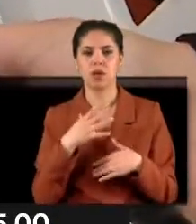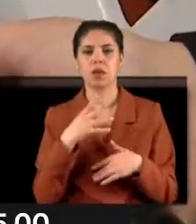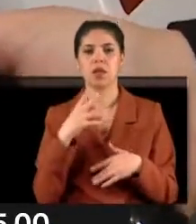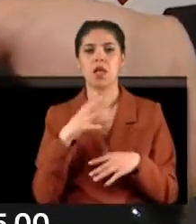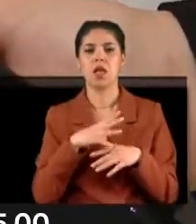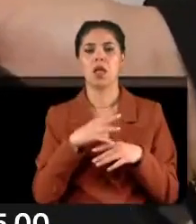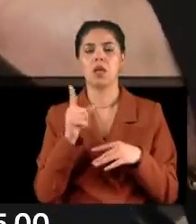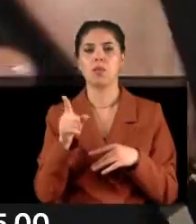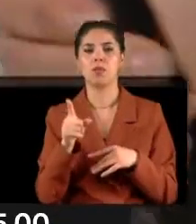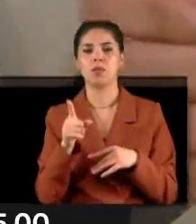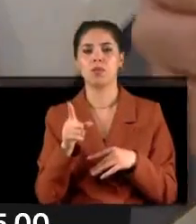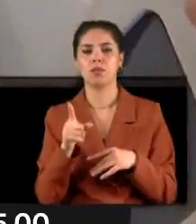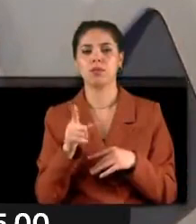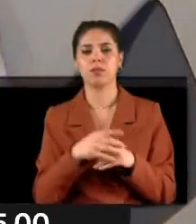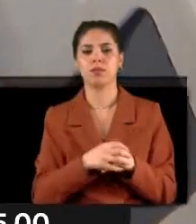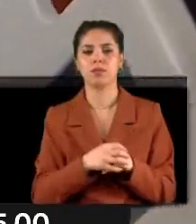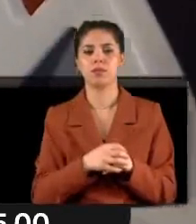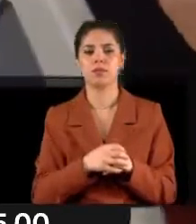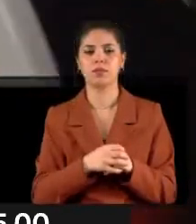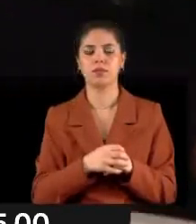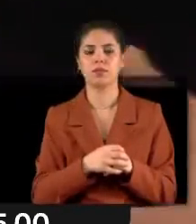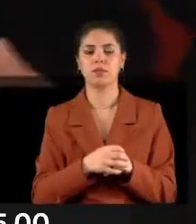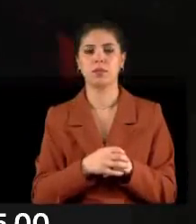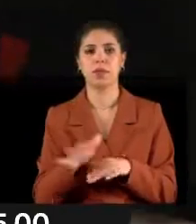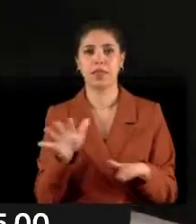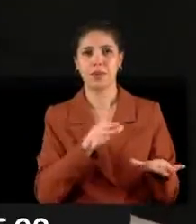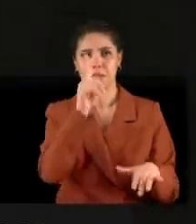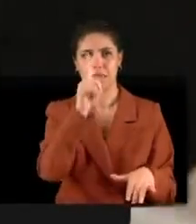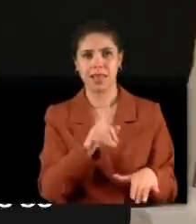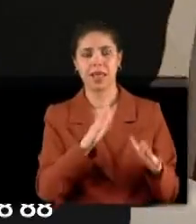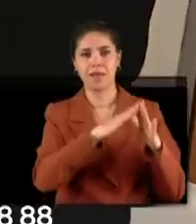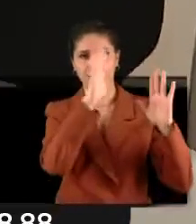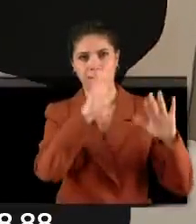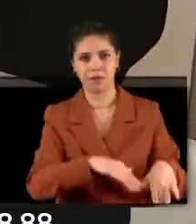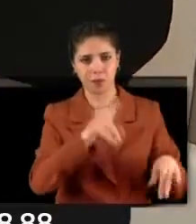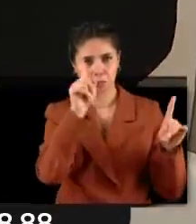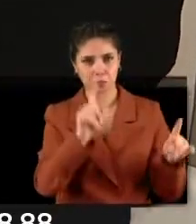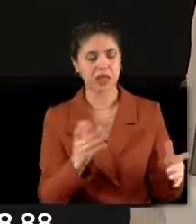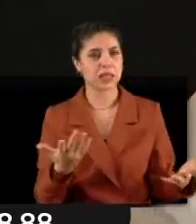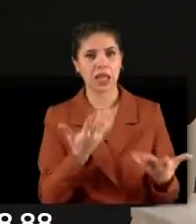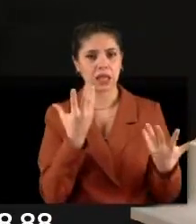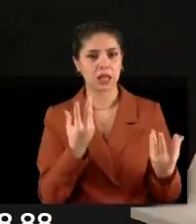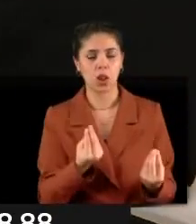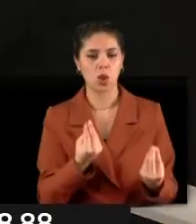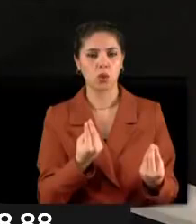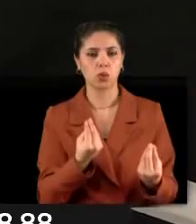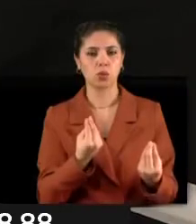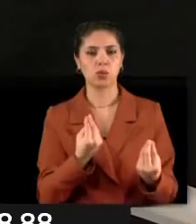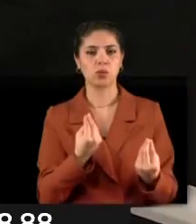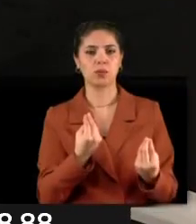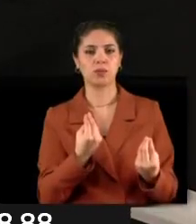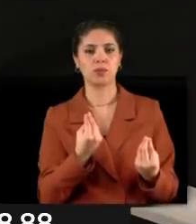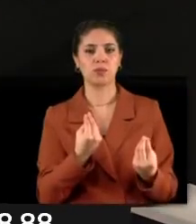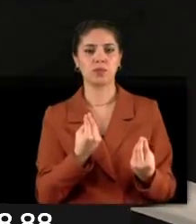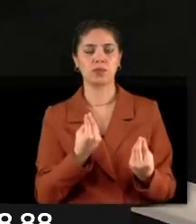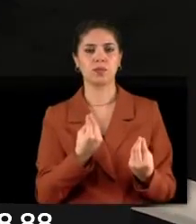Barak. Nuray Hanım, deprem anında ilk depremle birlikte eviniz yıkıldı mı? Nasıl oldu size? Belki o ana